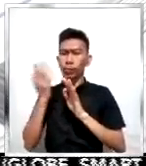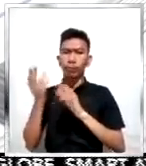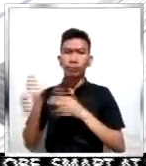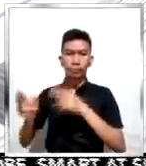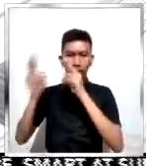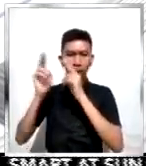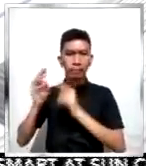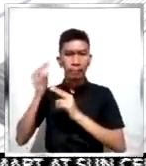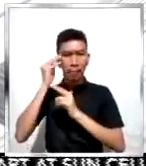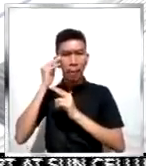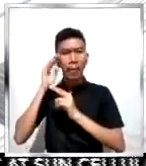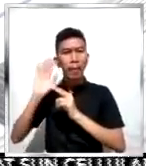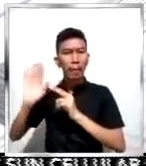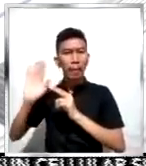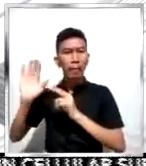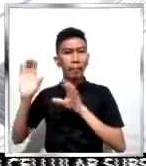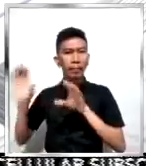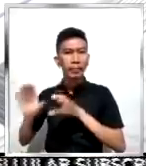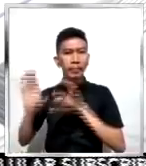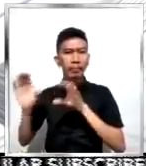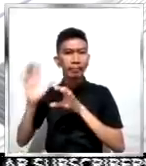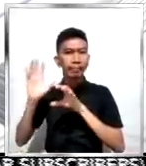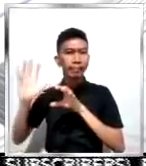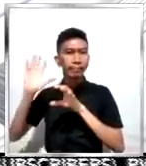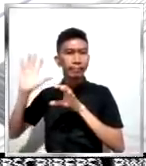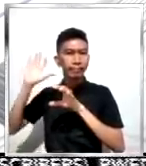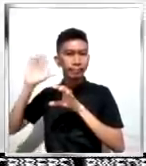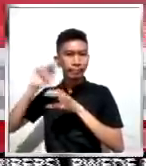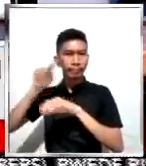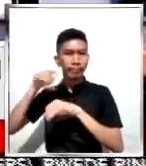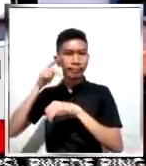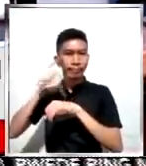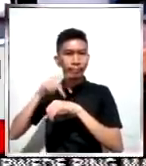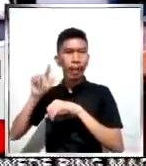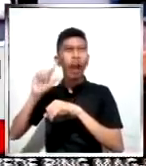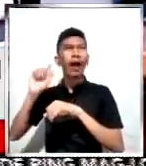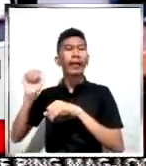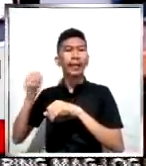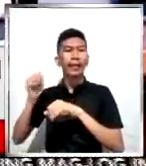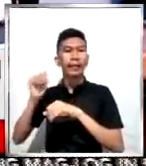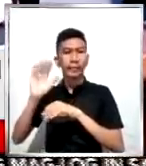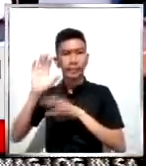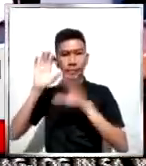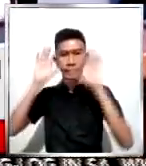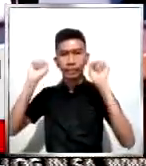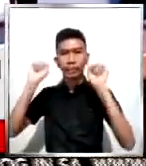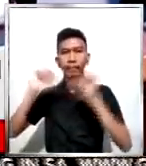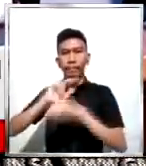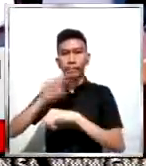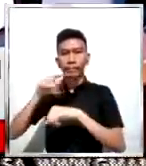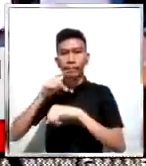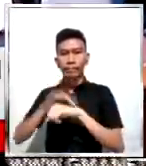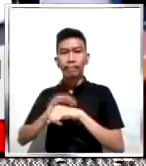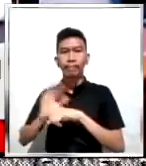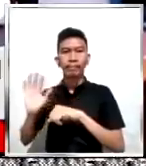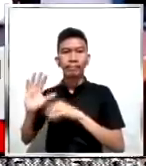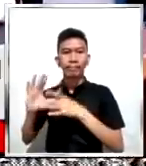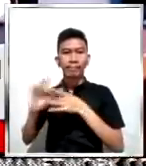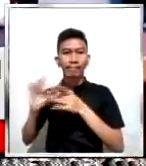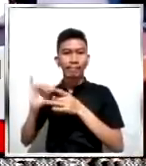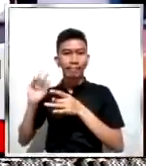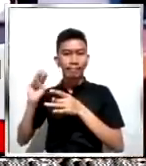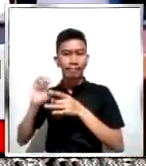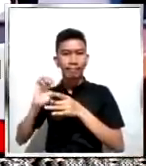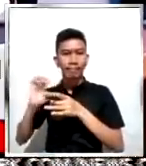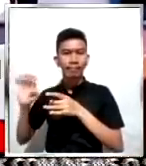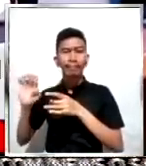umano para sa bansa bilang 10th Pangulo ng Pilipinas. Sa isang pahayag, nagpasalamat si Senator Amy Marcos sa mga